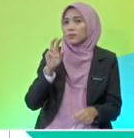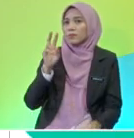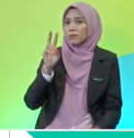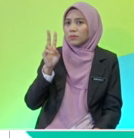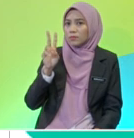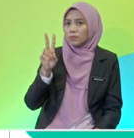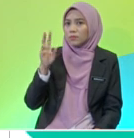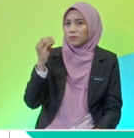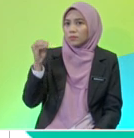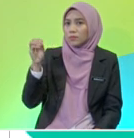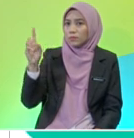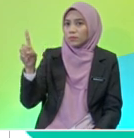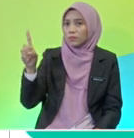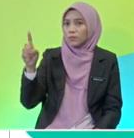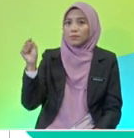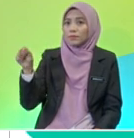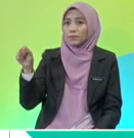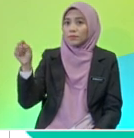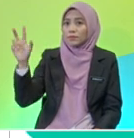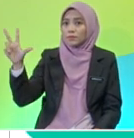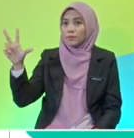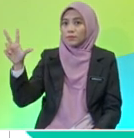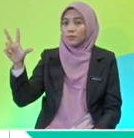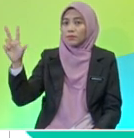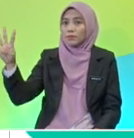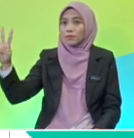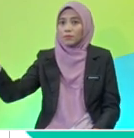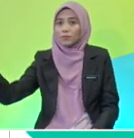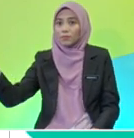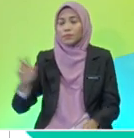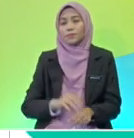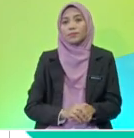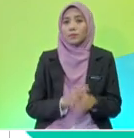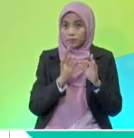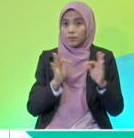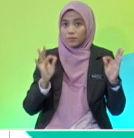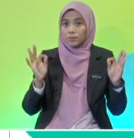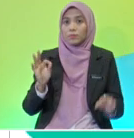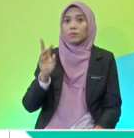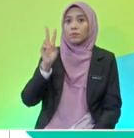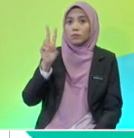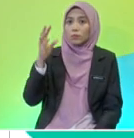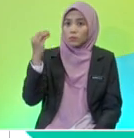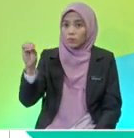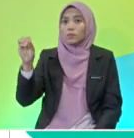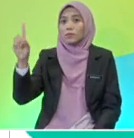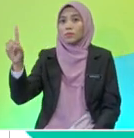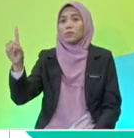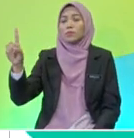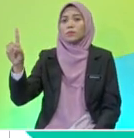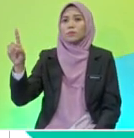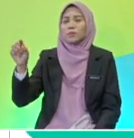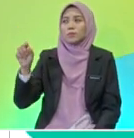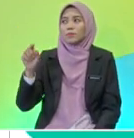1 40 342 Oke Betul ada 21/puluhan tiga